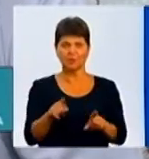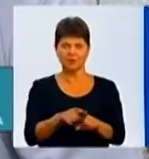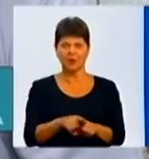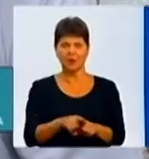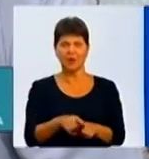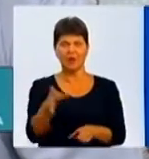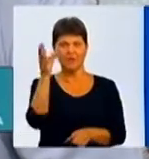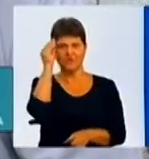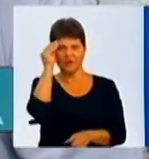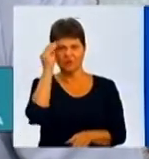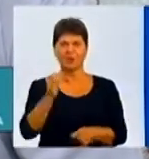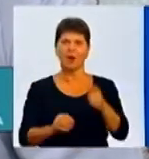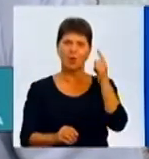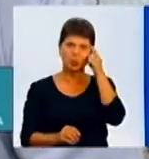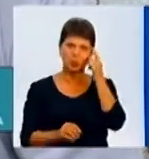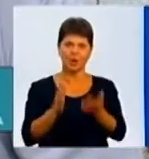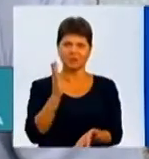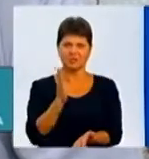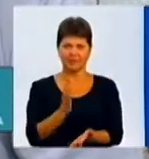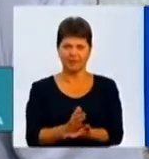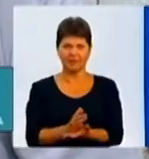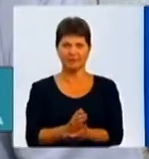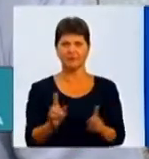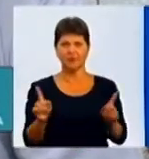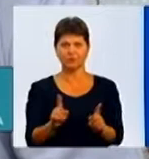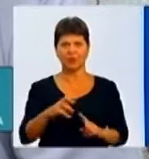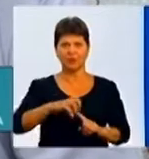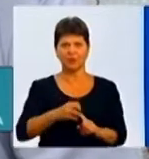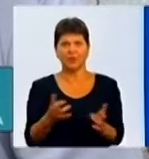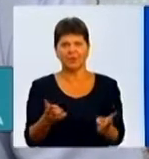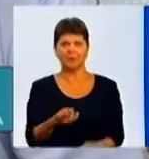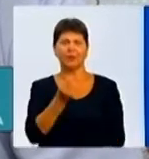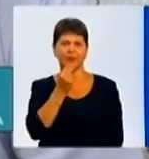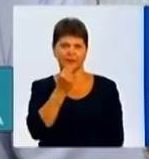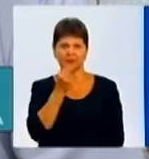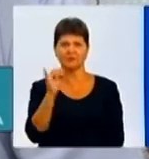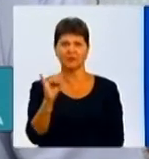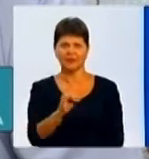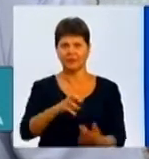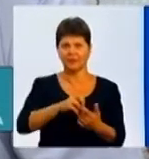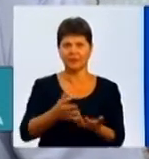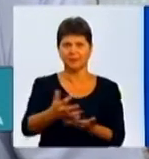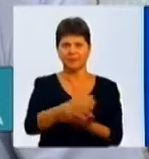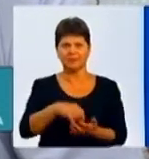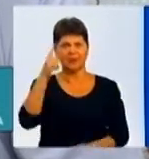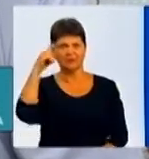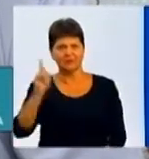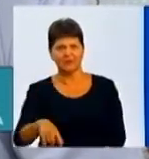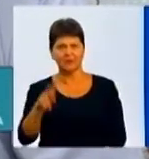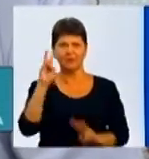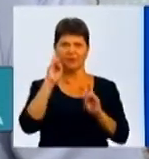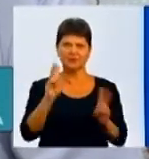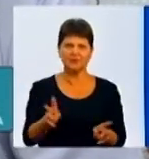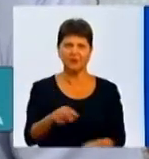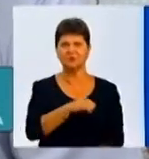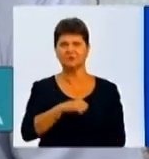і взагалі, що гриби треба їсти, і їх збирають всі, знають і не знають. Крім того, що самі їдять,